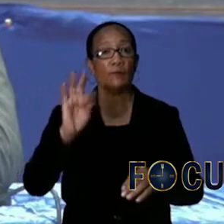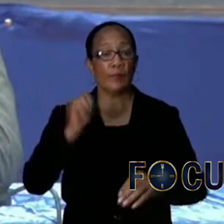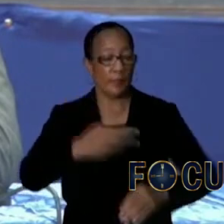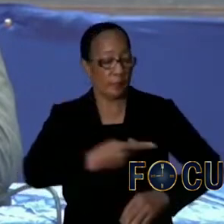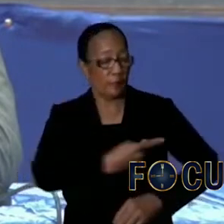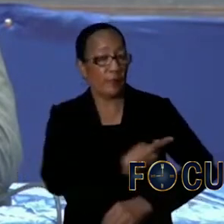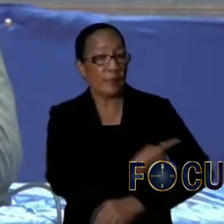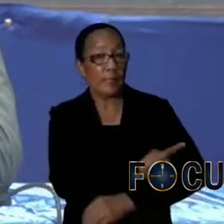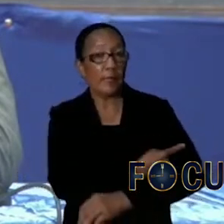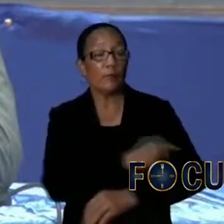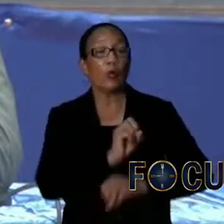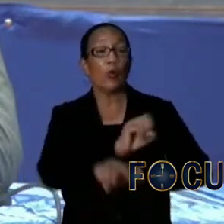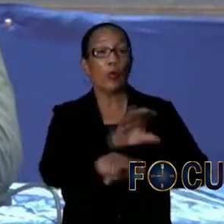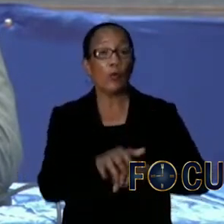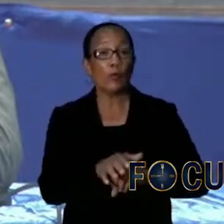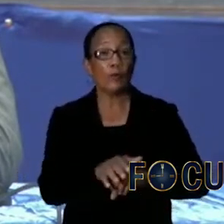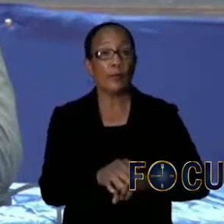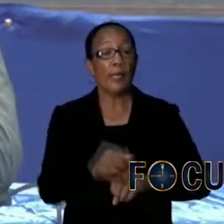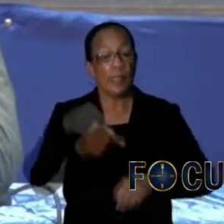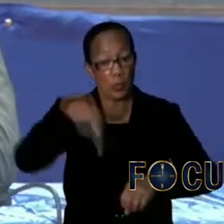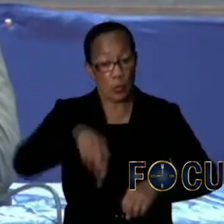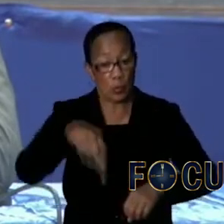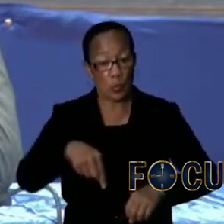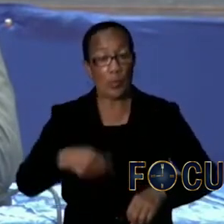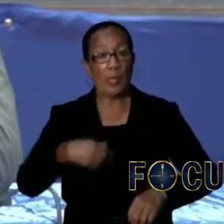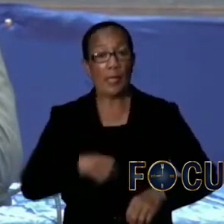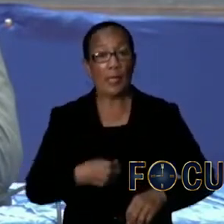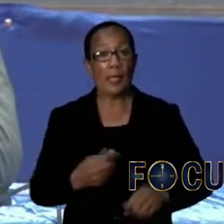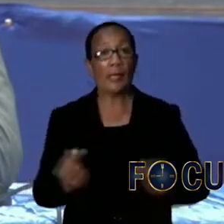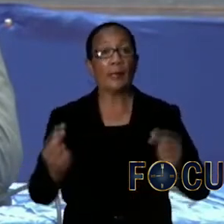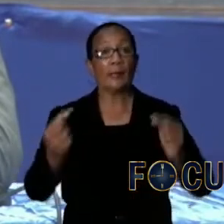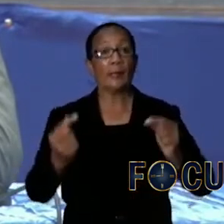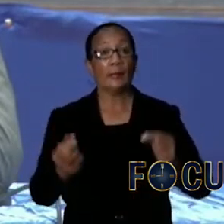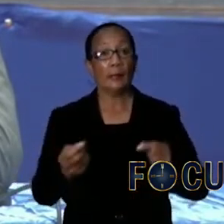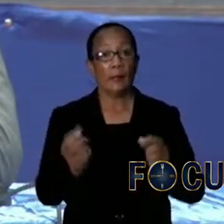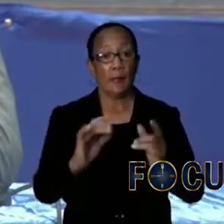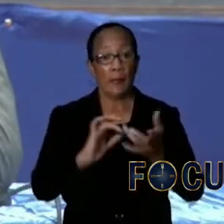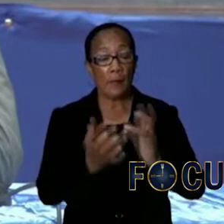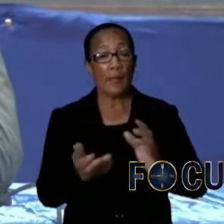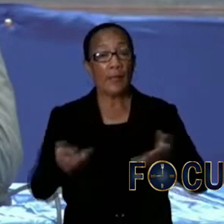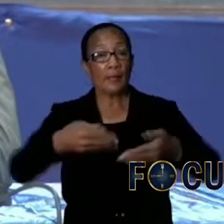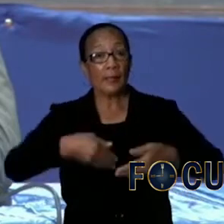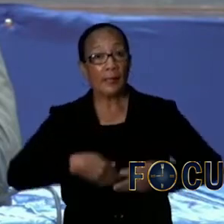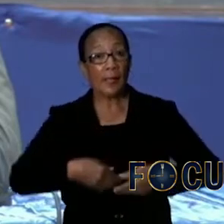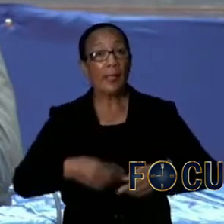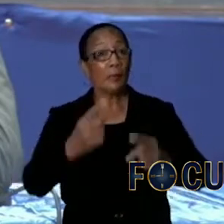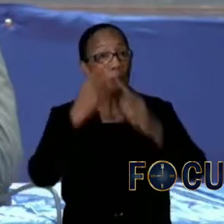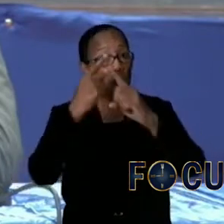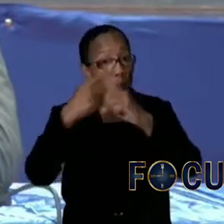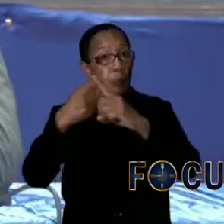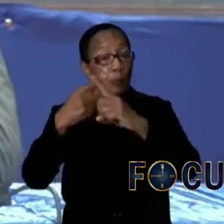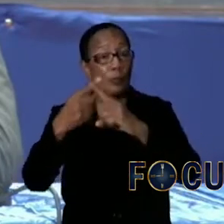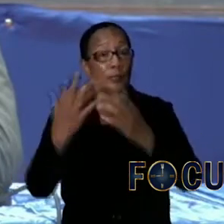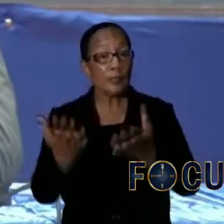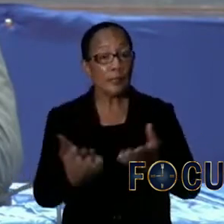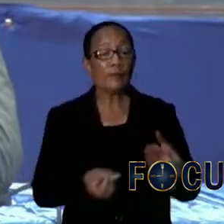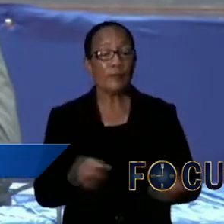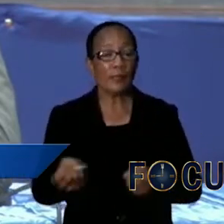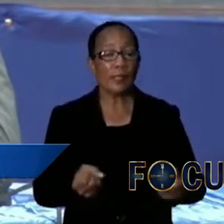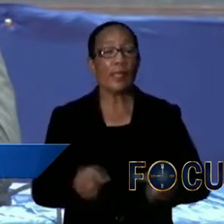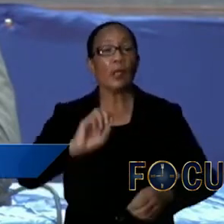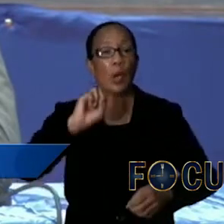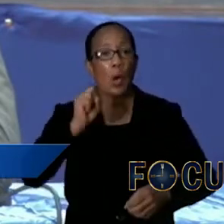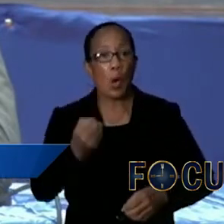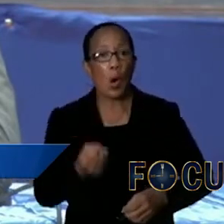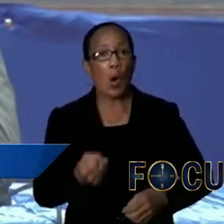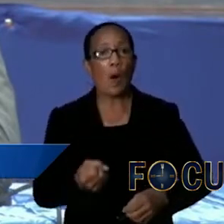Pfizer-vaccin voor COVID. En ik kreeg net de mail binnen dat de registratiecommissie een positief advies geeft aan de regering om